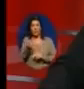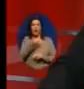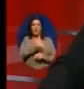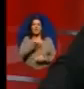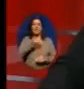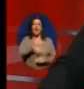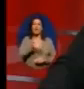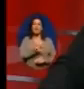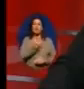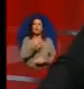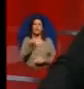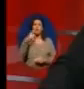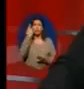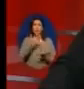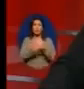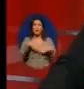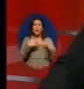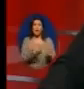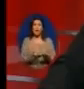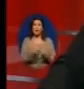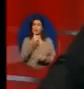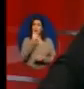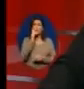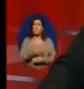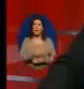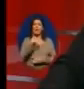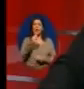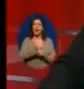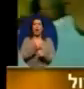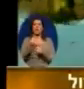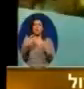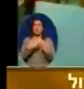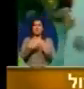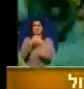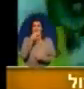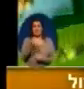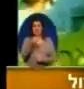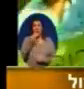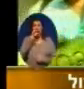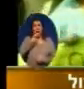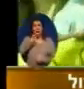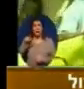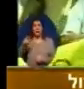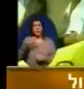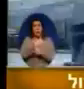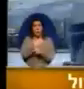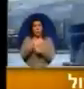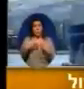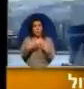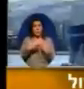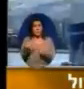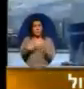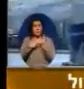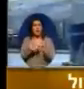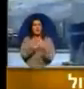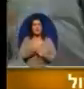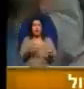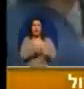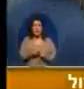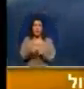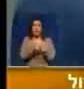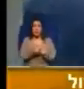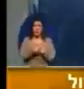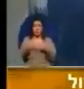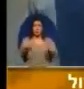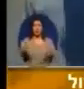לתת בבת אחת לעובדים בנמל, נמל אשדוד. האם העדפה הזו לטובת עובדי הנמל מלמדת שרק האיגודים הכוחניים והגדולים מצליחים